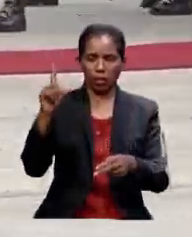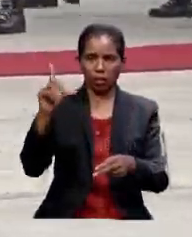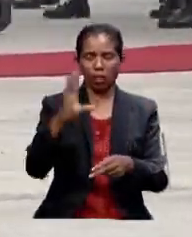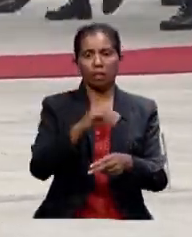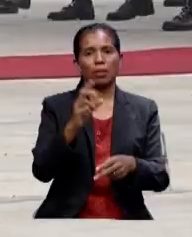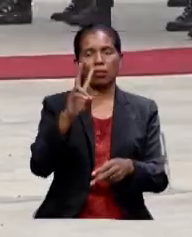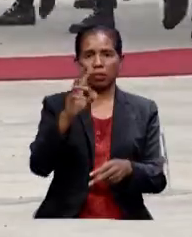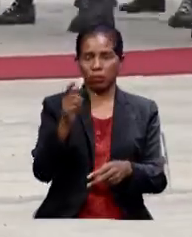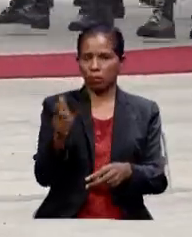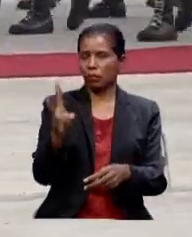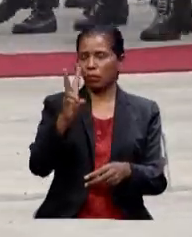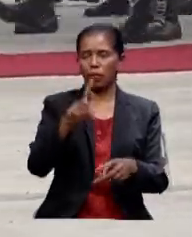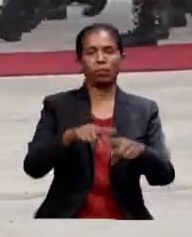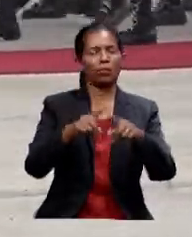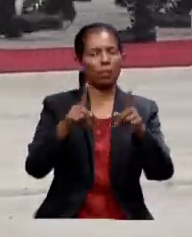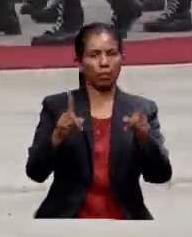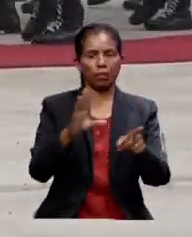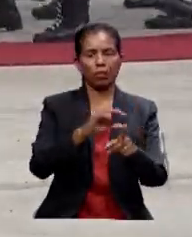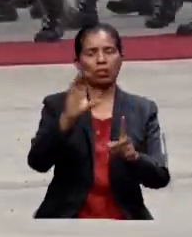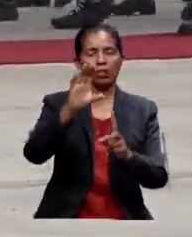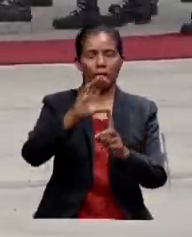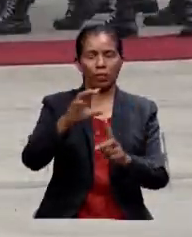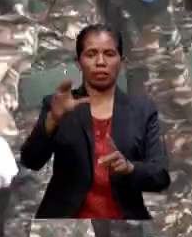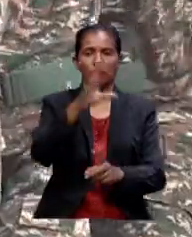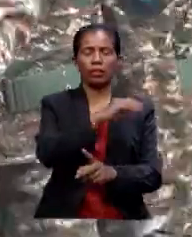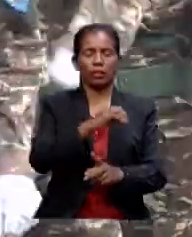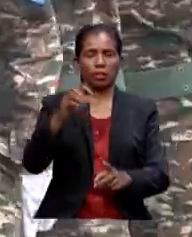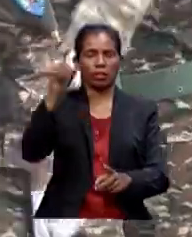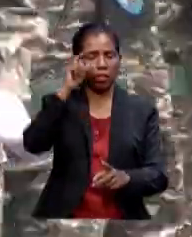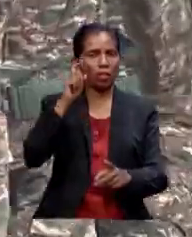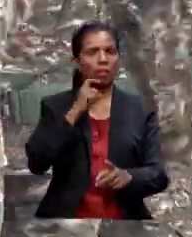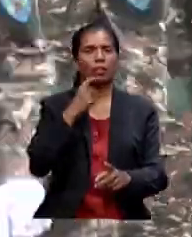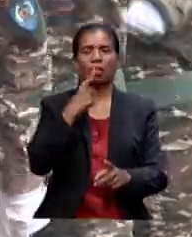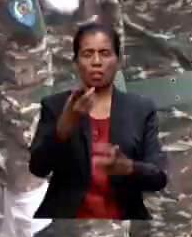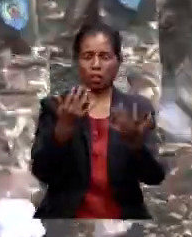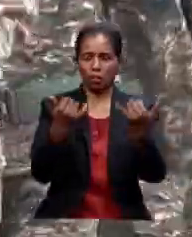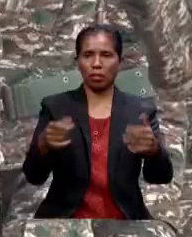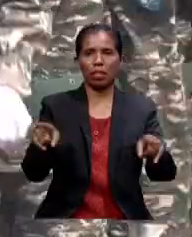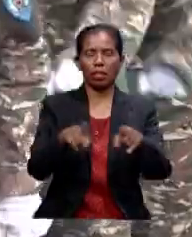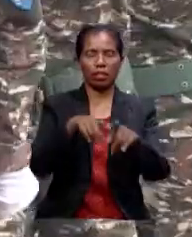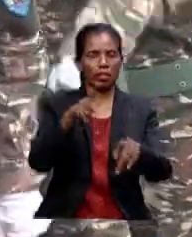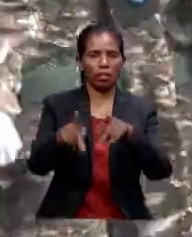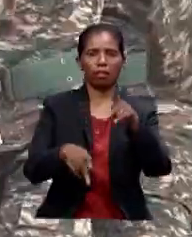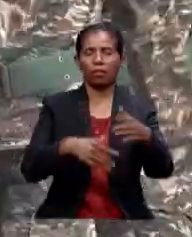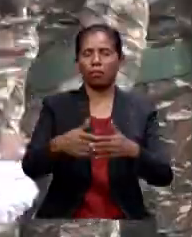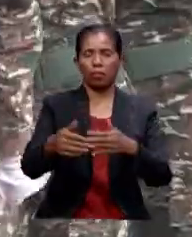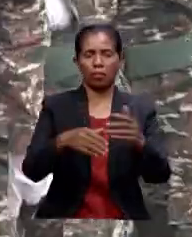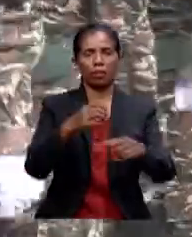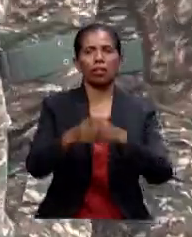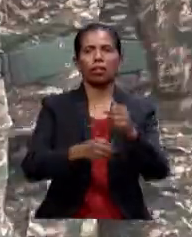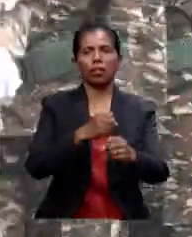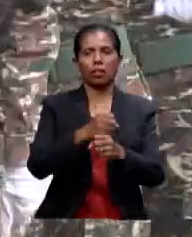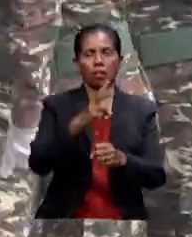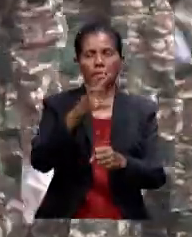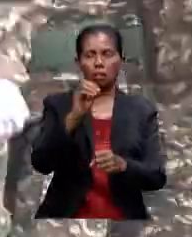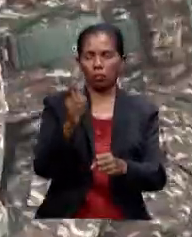rua. Mai be komandante ng Sefidas Valentil kay Ralasan na Guzmong hateten, agora ni hanesan povo baybay, tamhe tinang riu rua na sayo